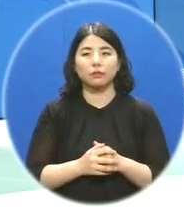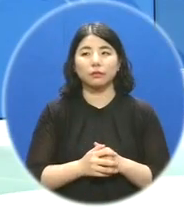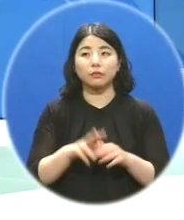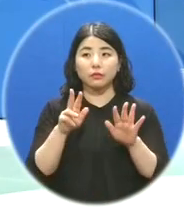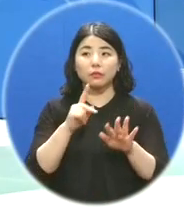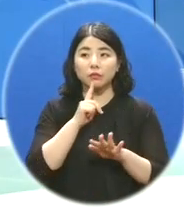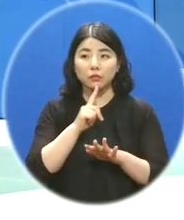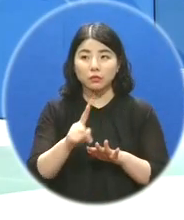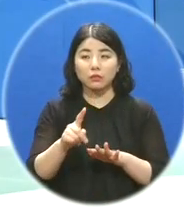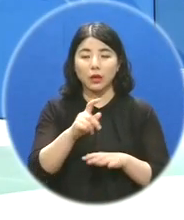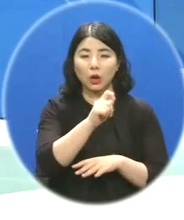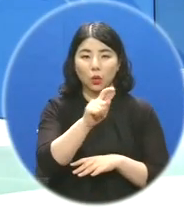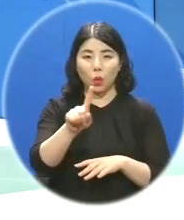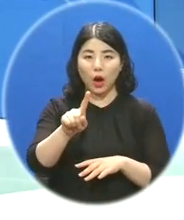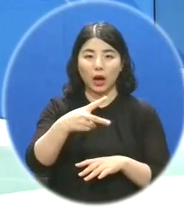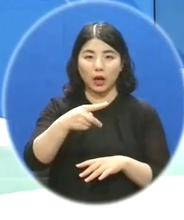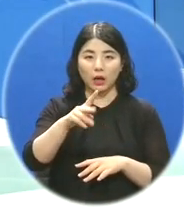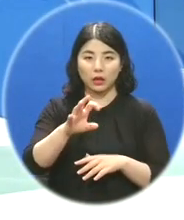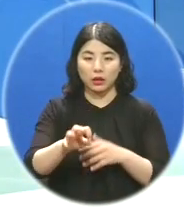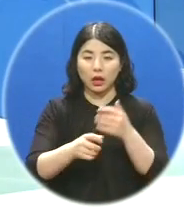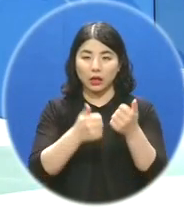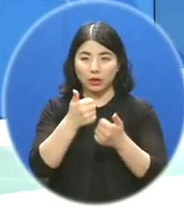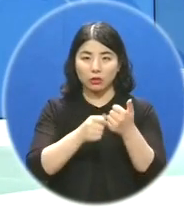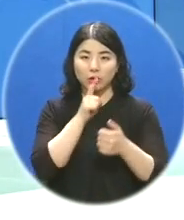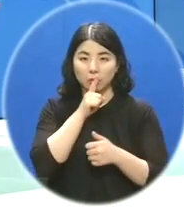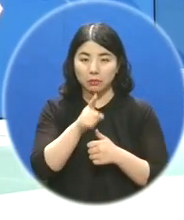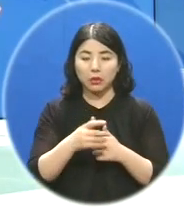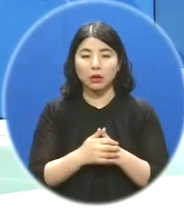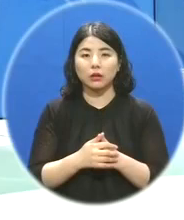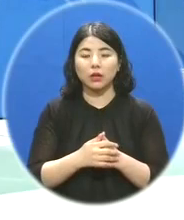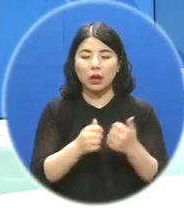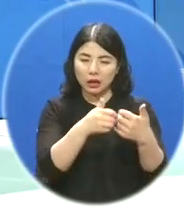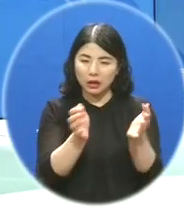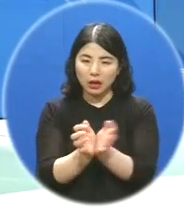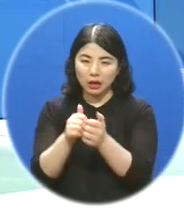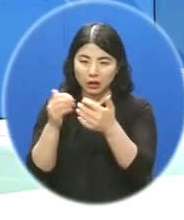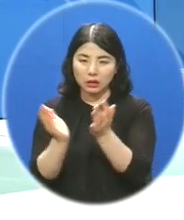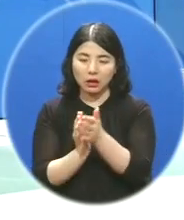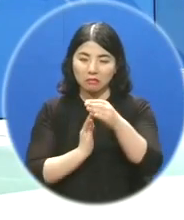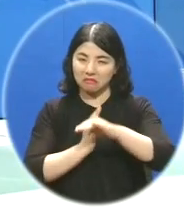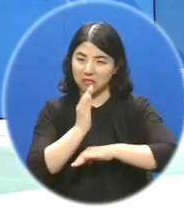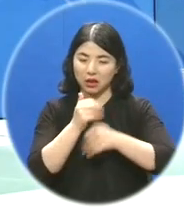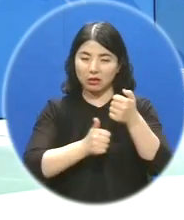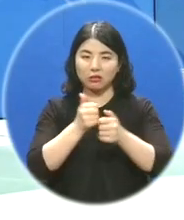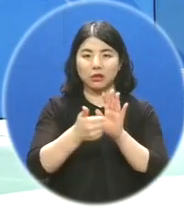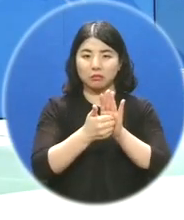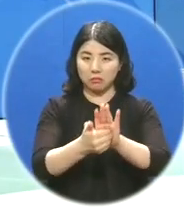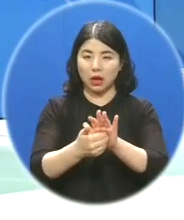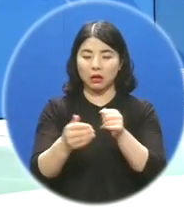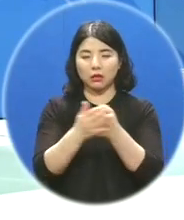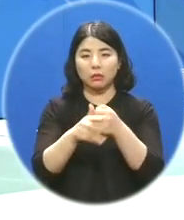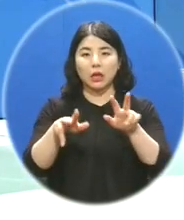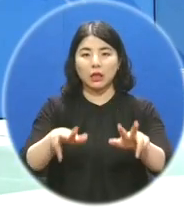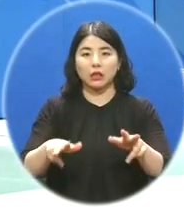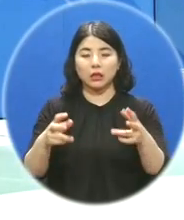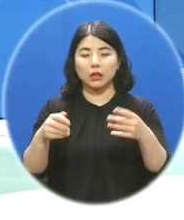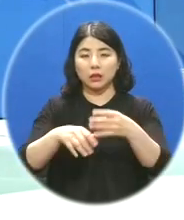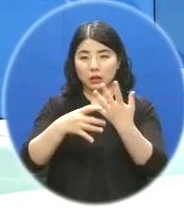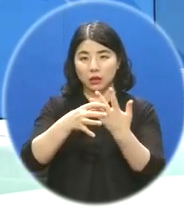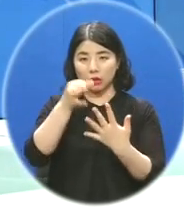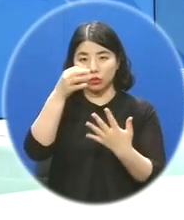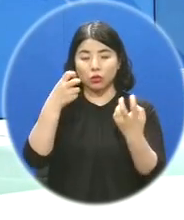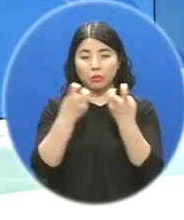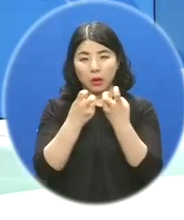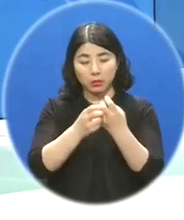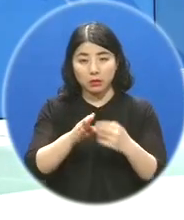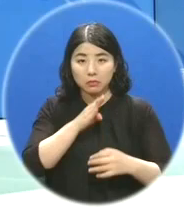지금 말씀 중에 과당 경쟁이라는 단어를 언급하셨는데요. 네. 과당 경쟁을 막겠다. 그래서 지금의 선출 방식이 합리적이다.